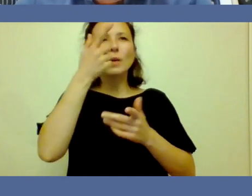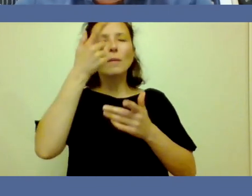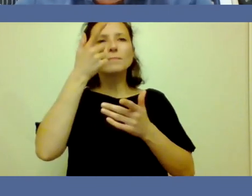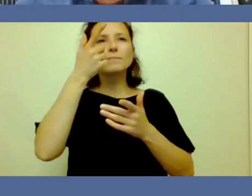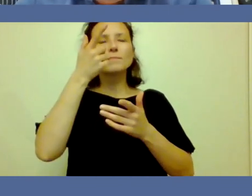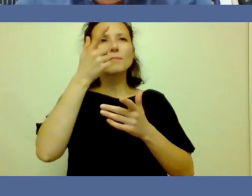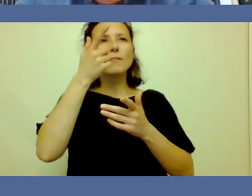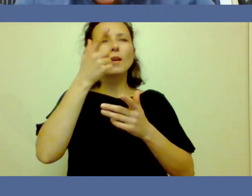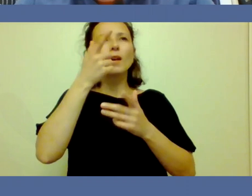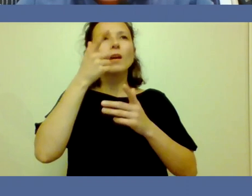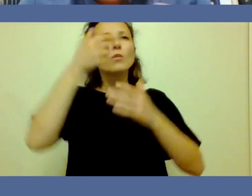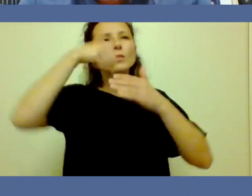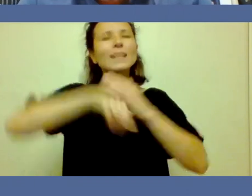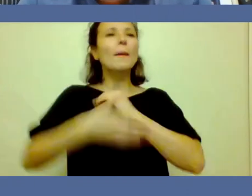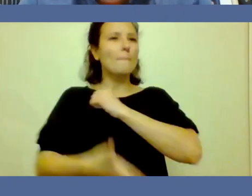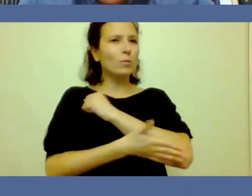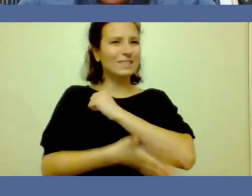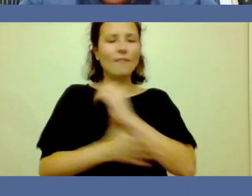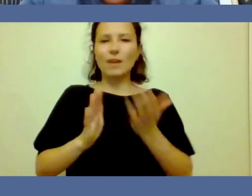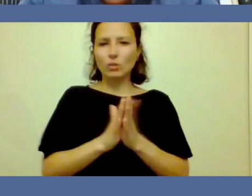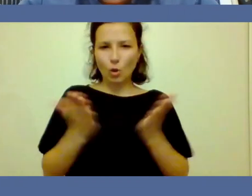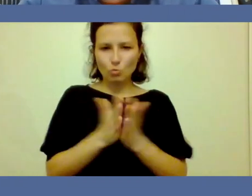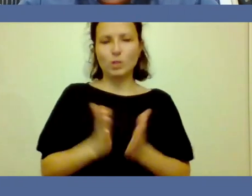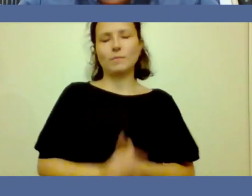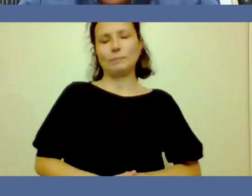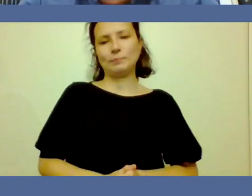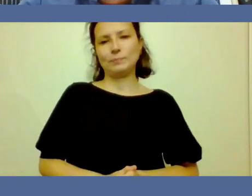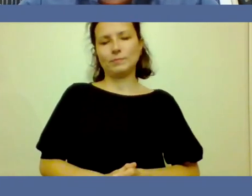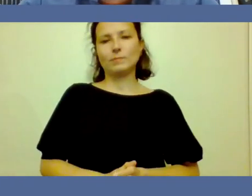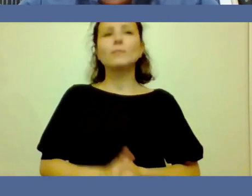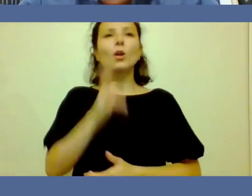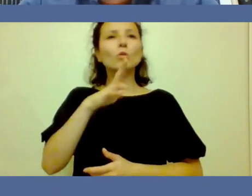jak fundament. I każdy, kto miał